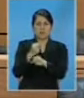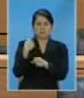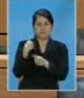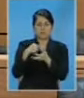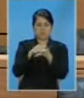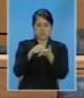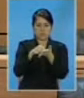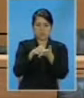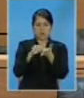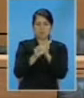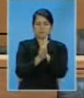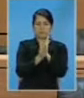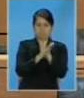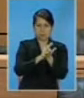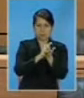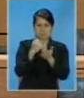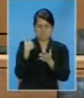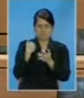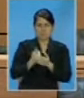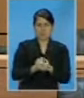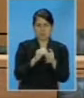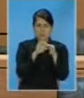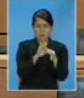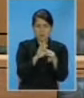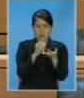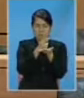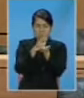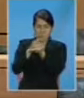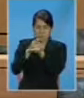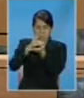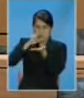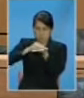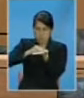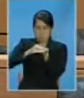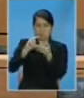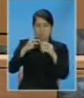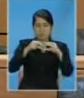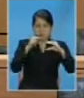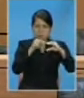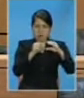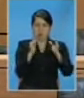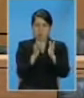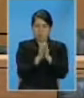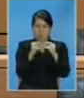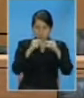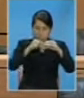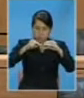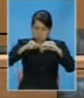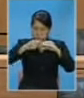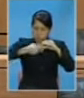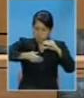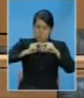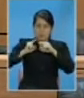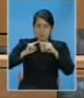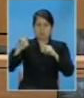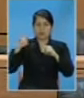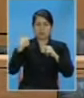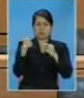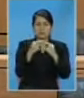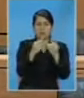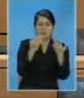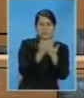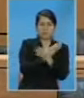งคุณภาพของกล้องและเซิร์ฟเวอร์จากรูปแบบหนึ่งไปเป็นอีกรูป